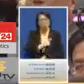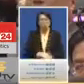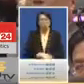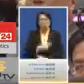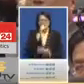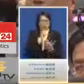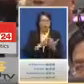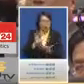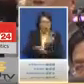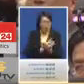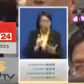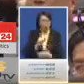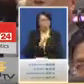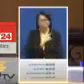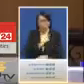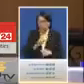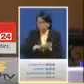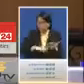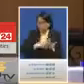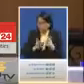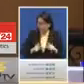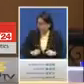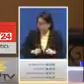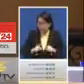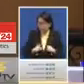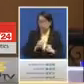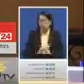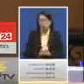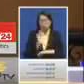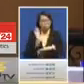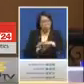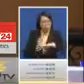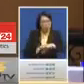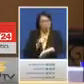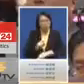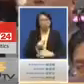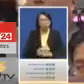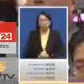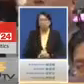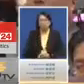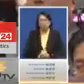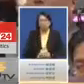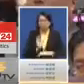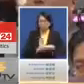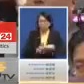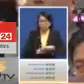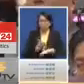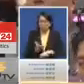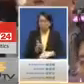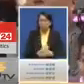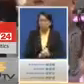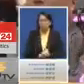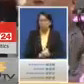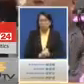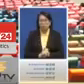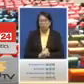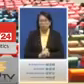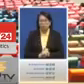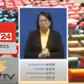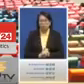ท่านรับผิดชอบจะต้องเป็นคนขับเคลื่อนนโยบายผมจึงติงให้ข้อสังเกตว่าท่านจะขับเคลื่อนนโยบายไม่ได้นะ จ